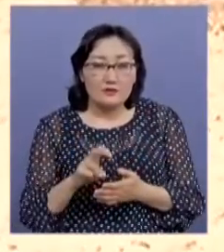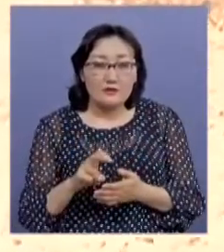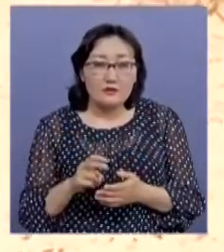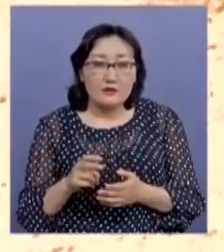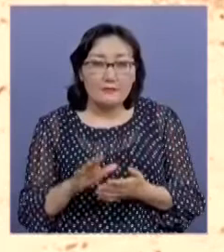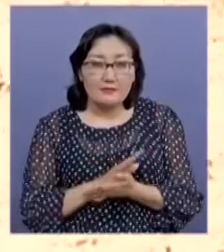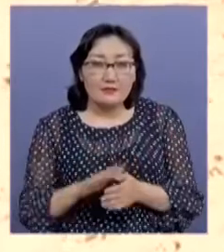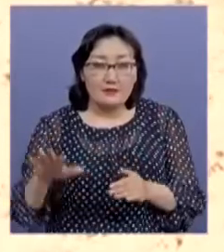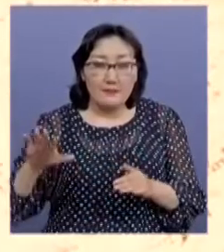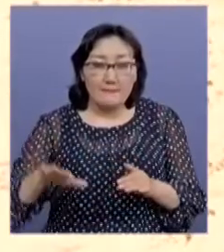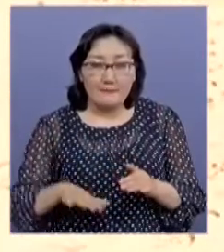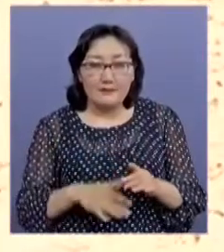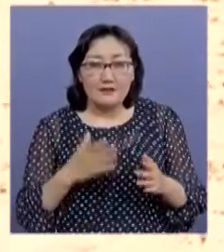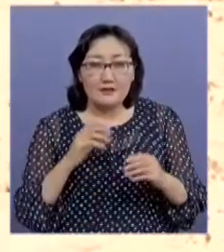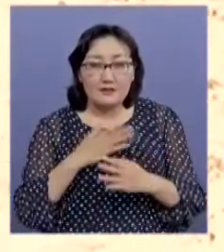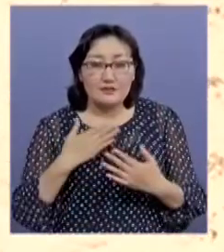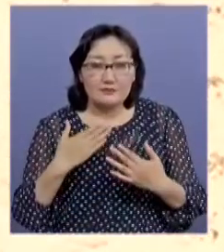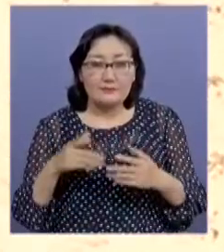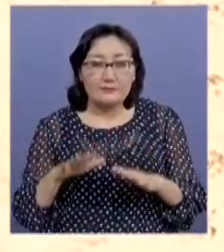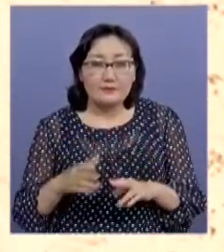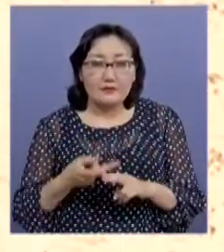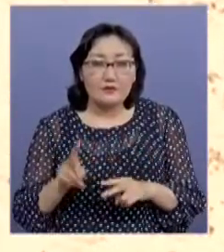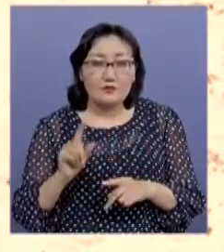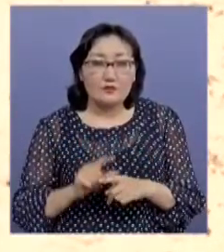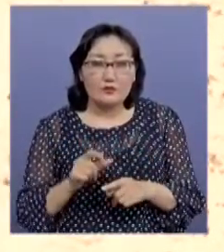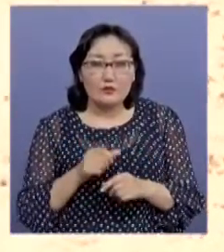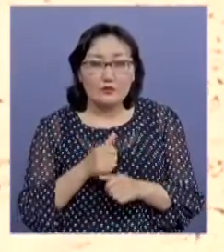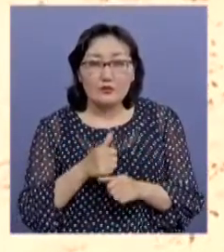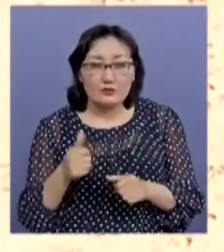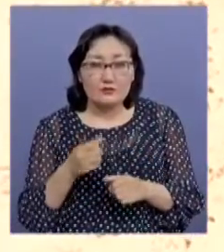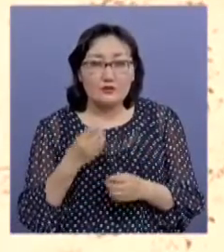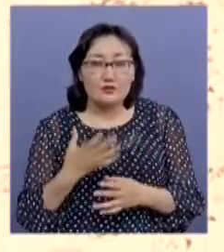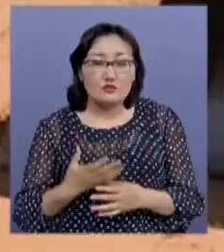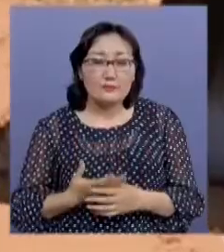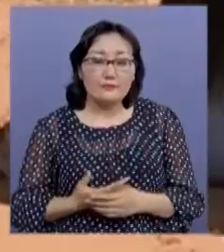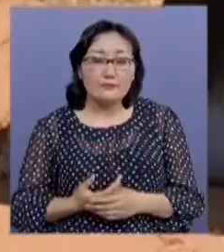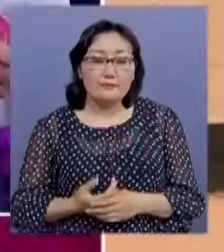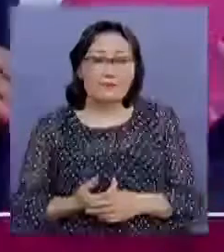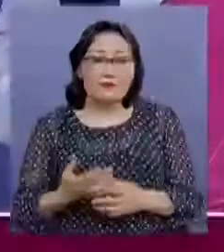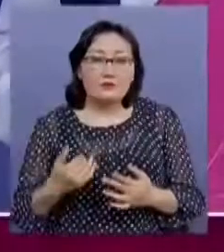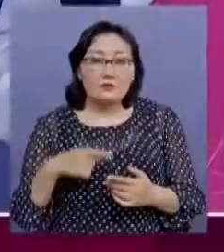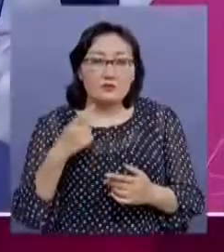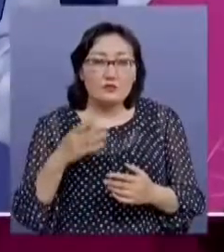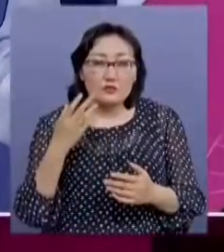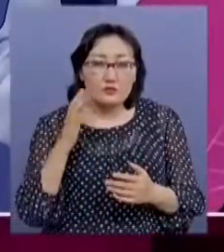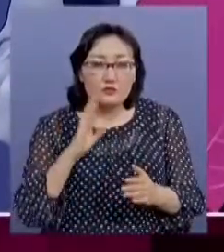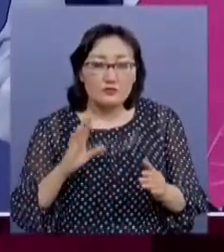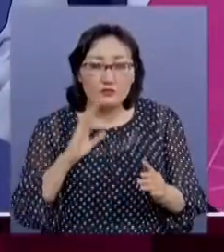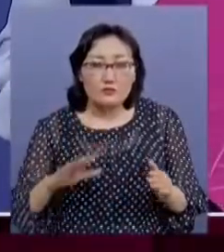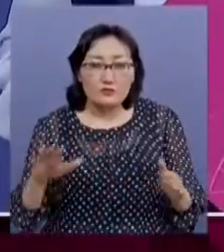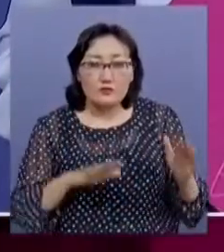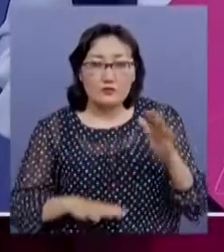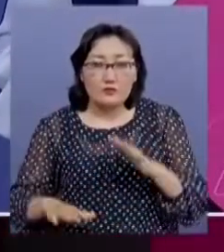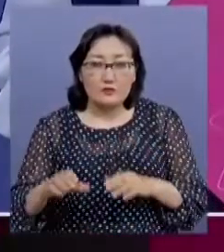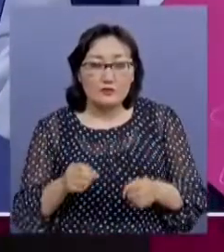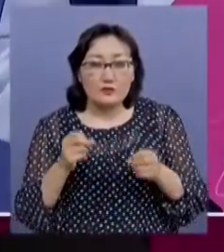бесплатный пляж. Конечно, это очень хорошо. Десе де, суға түсу қауіпсіздігі туралы